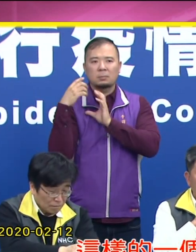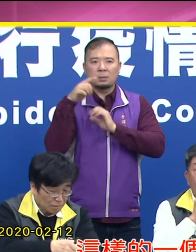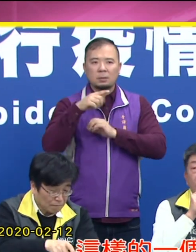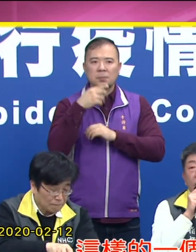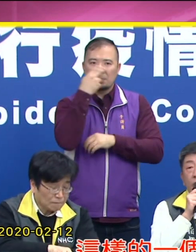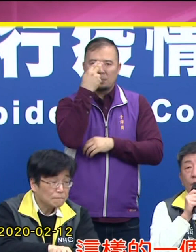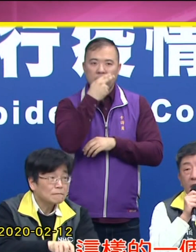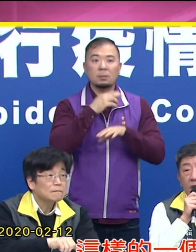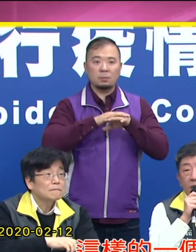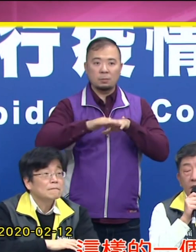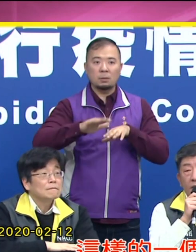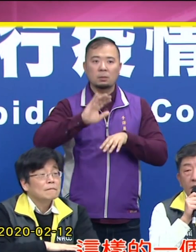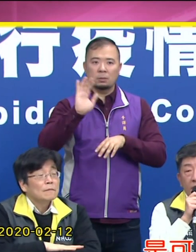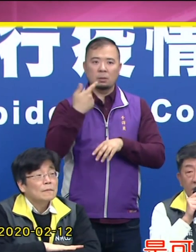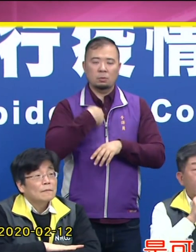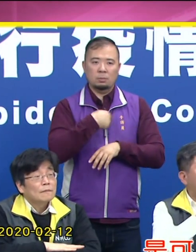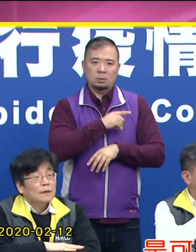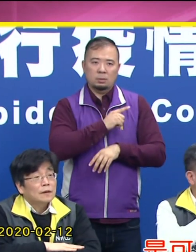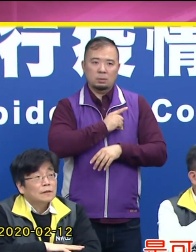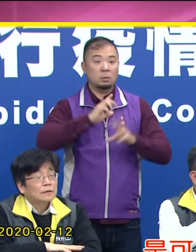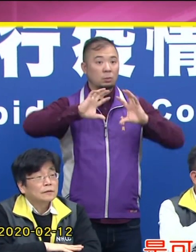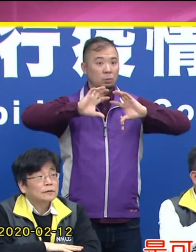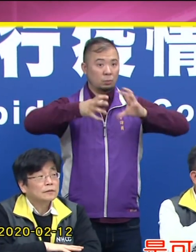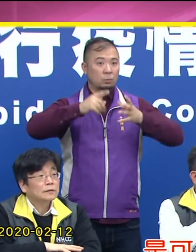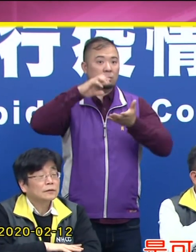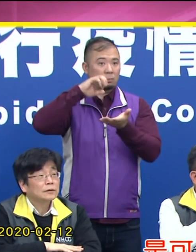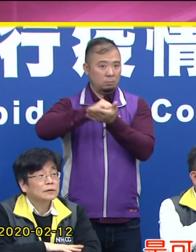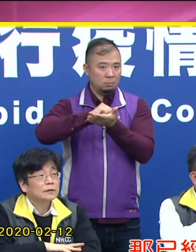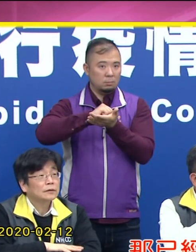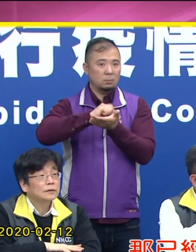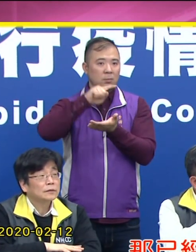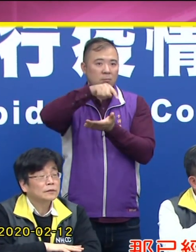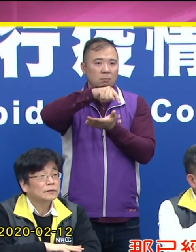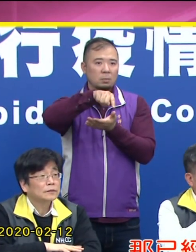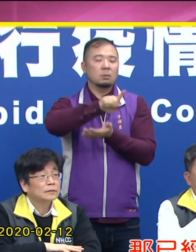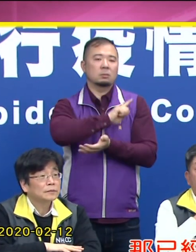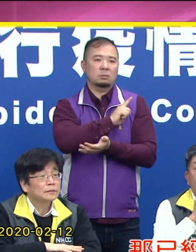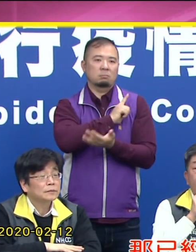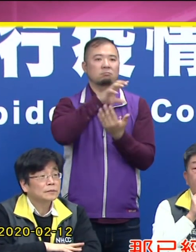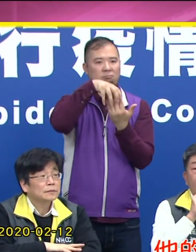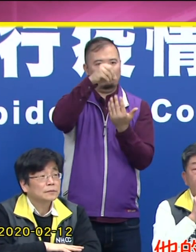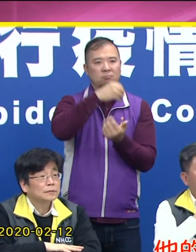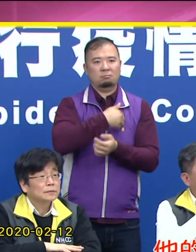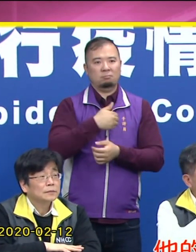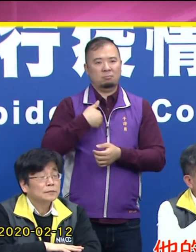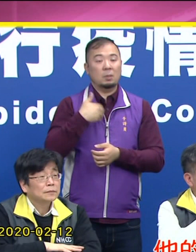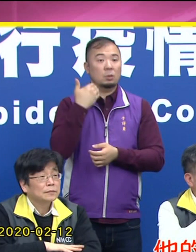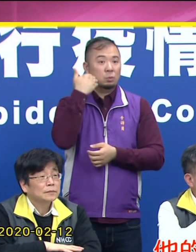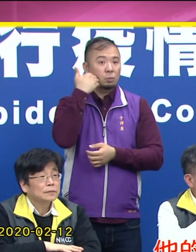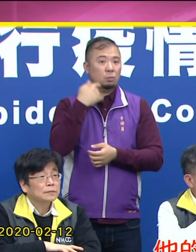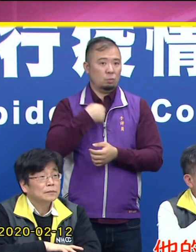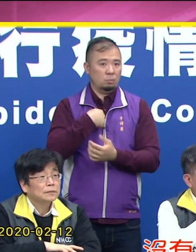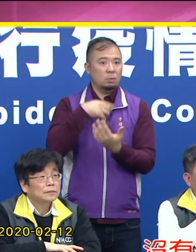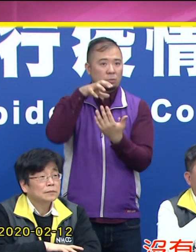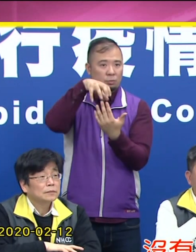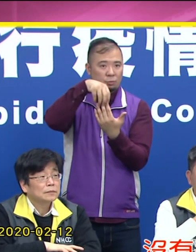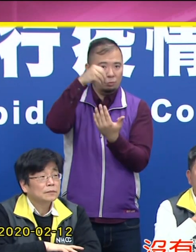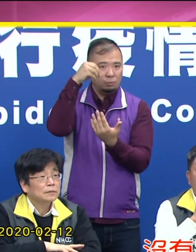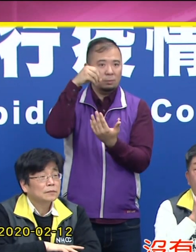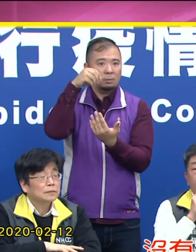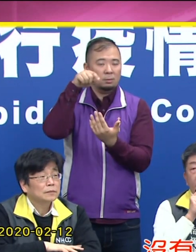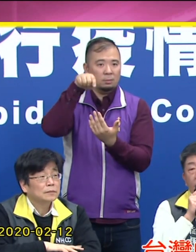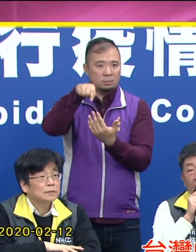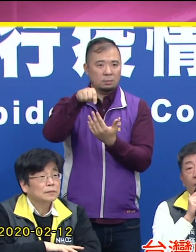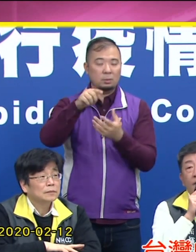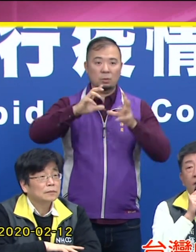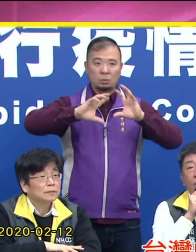不能进来了吗？所以他情况之下，妈妈其实是可以进来的，但是孩子进不来啊。所以这个情况下是想说，总不能让孩子一个人留在日本，所以